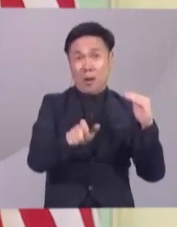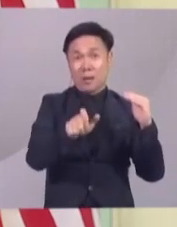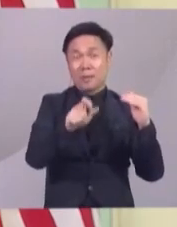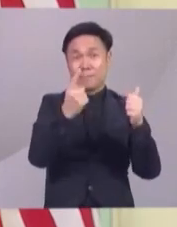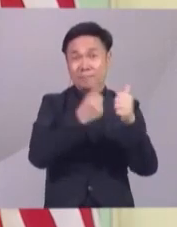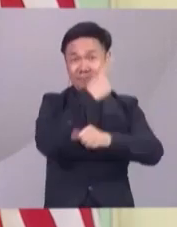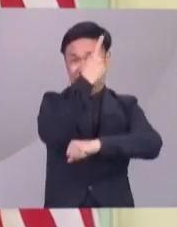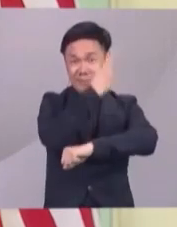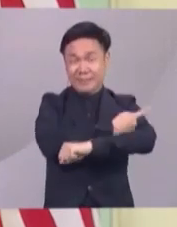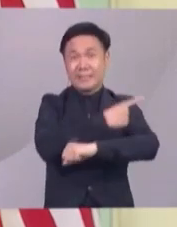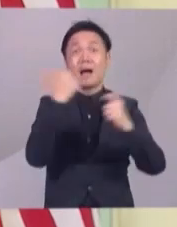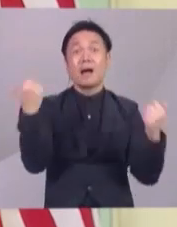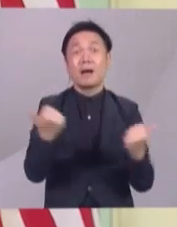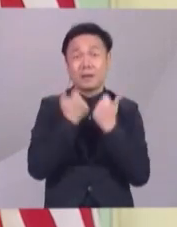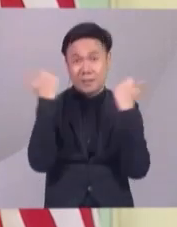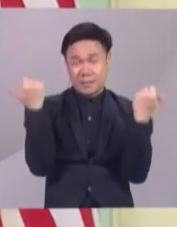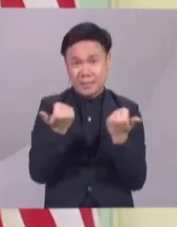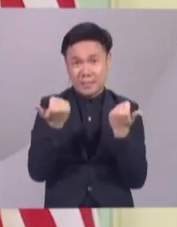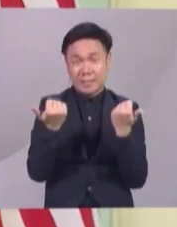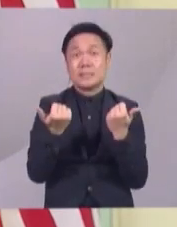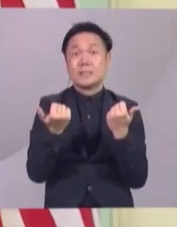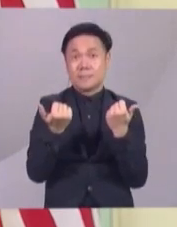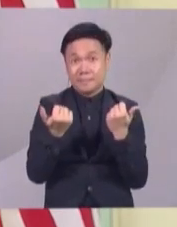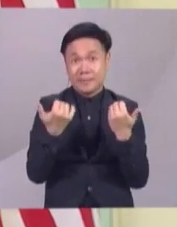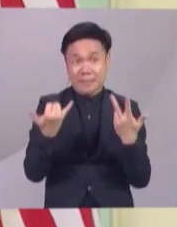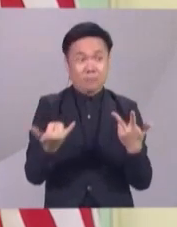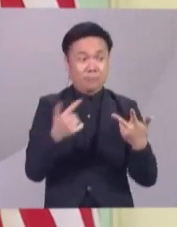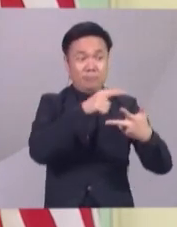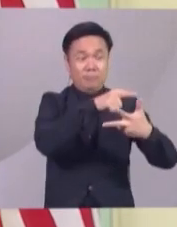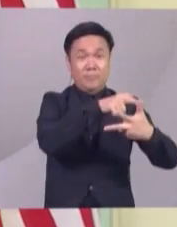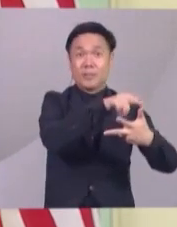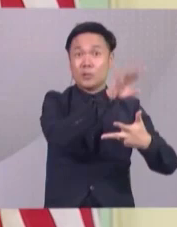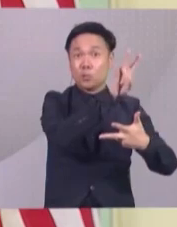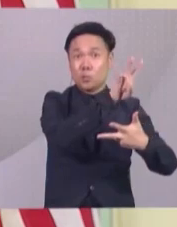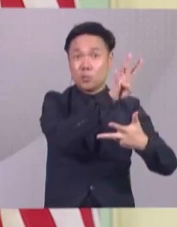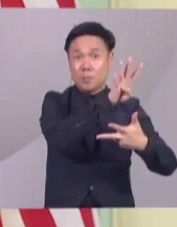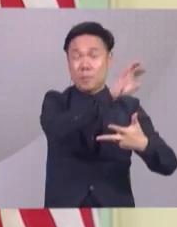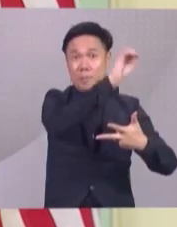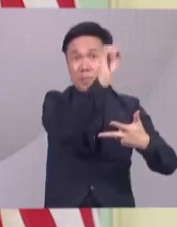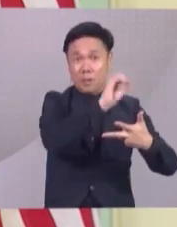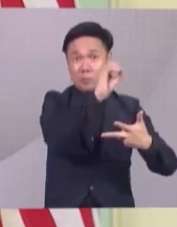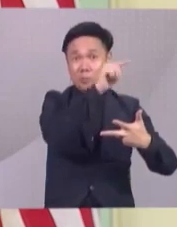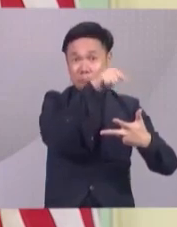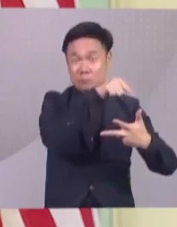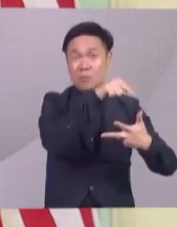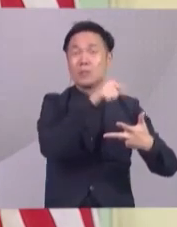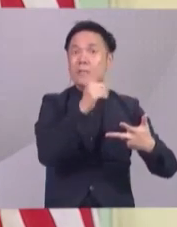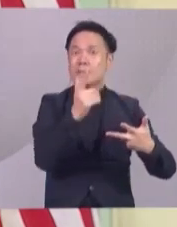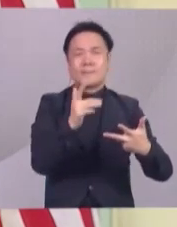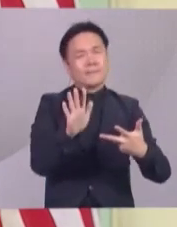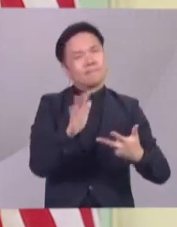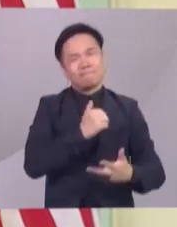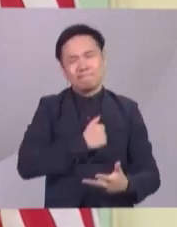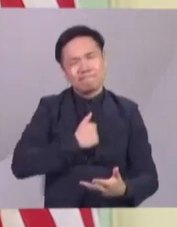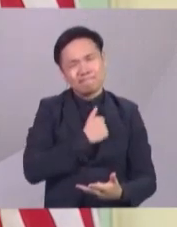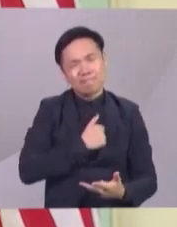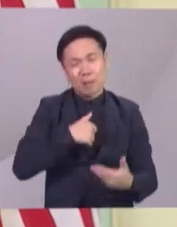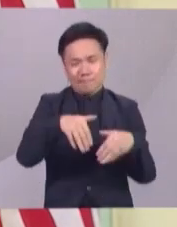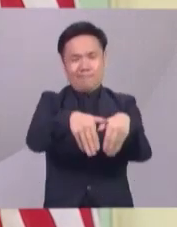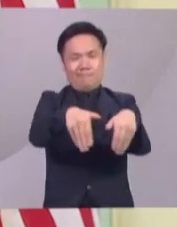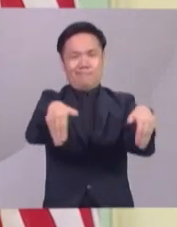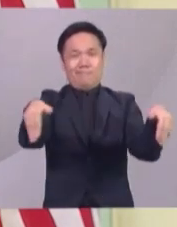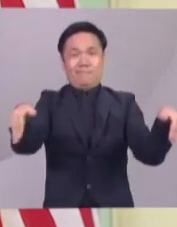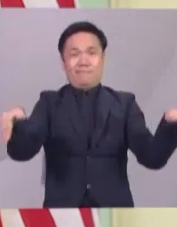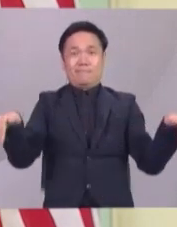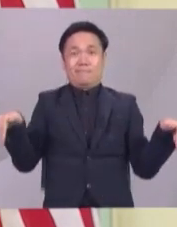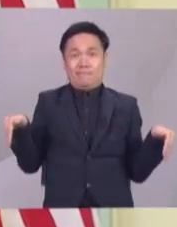tersebut. Tetapi kalau pandangan 74% daripada responden ini mengatakan mereka tidak membenarkan orang lain